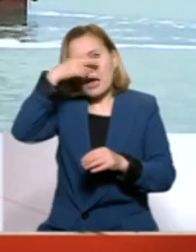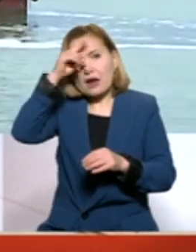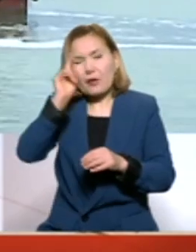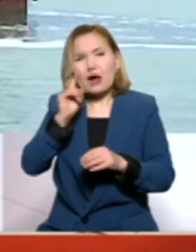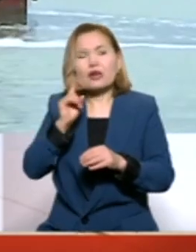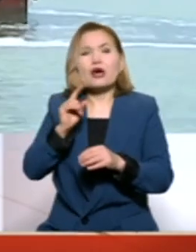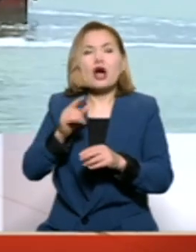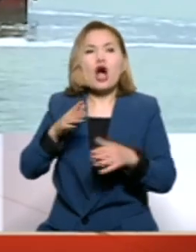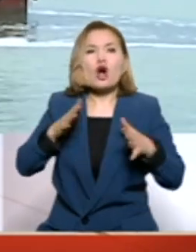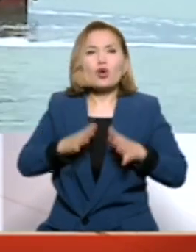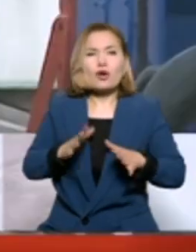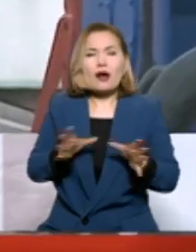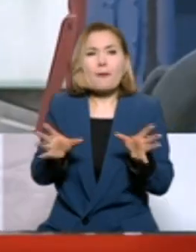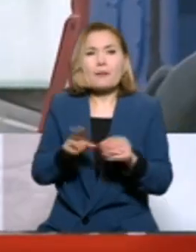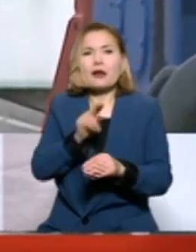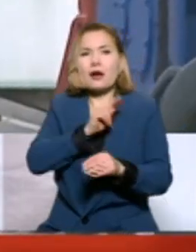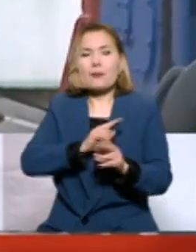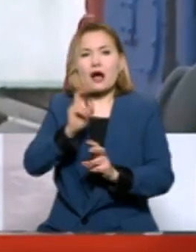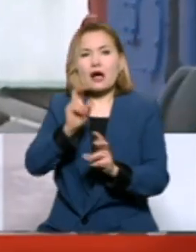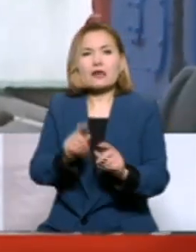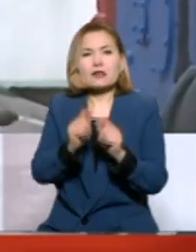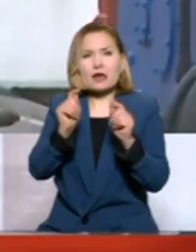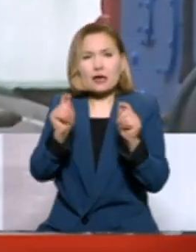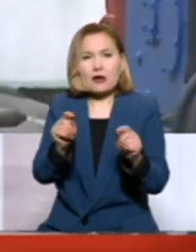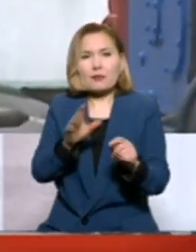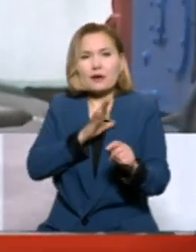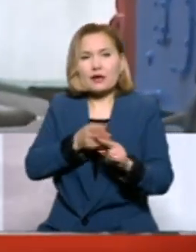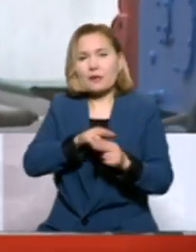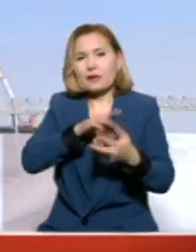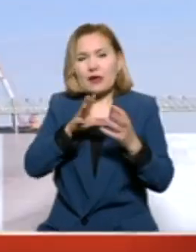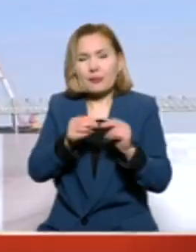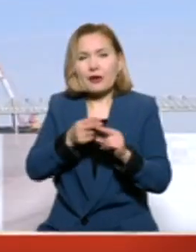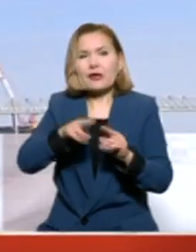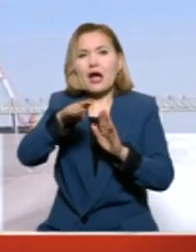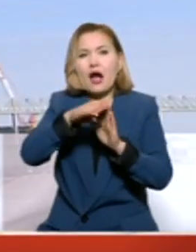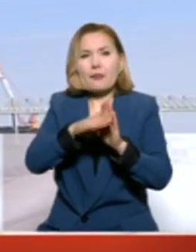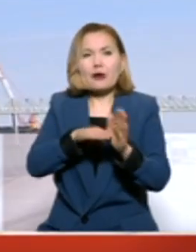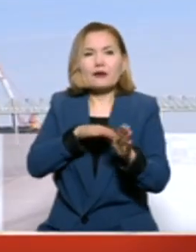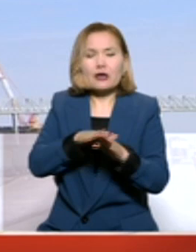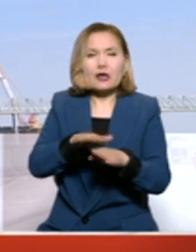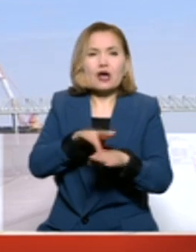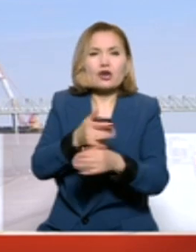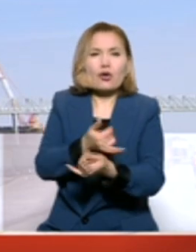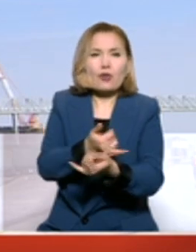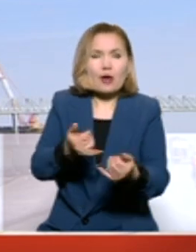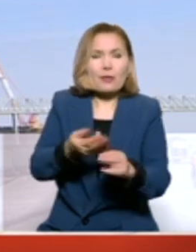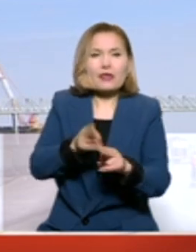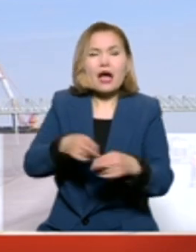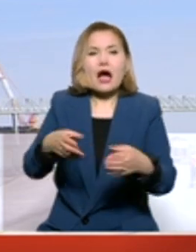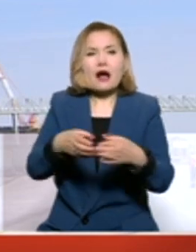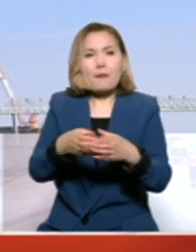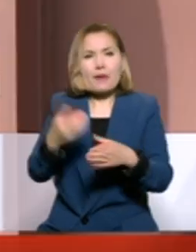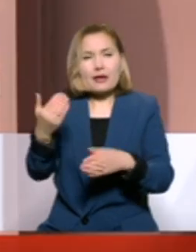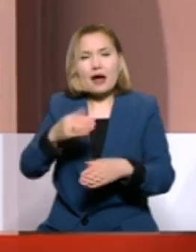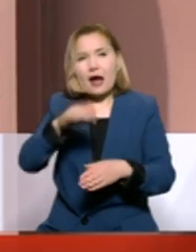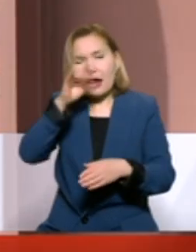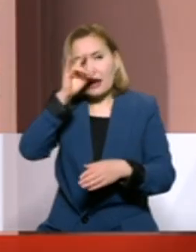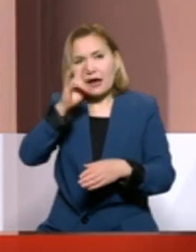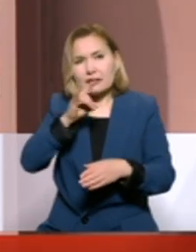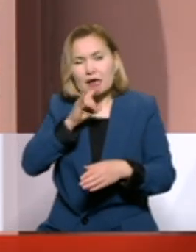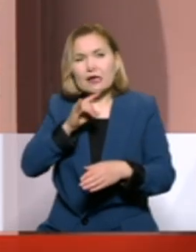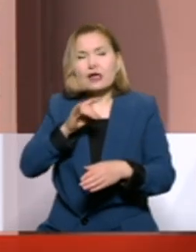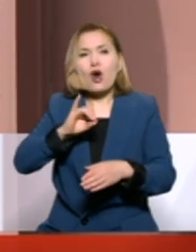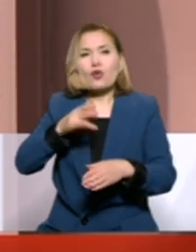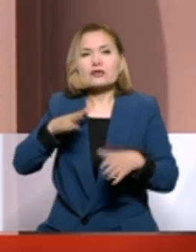және Грузияның бірлескен кәсіпорны құрылғанын еске салды. Бір терезе форматында қызмет көрсететін бұл компания оңтүстік Кавказ